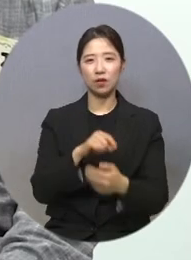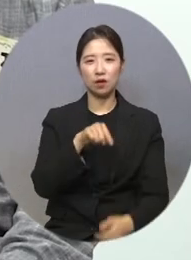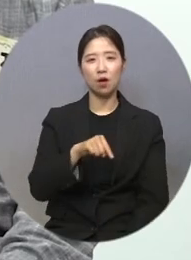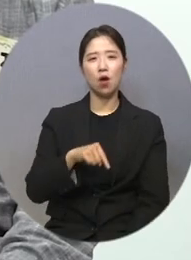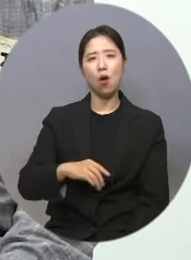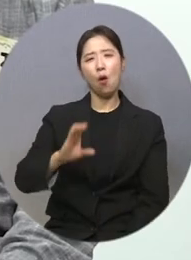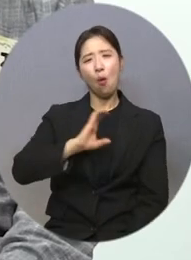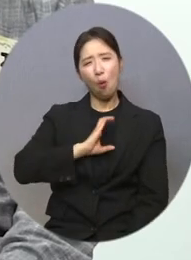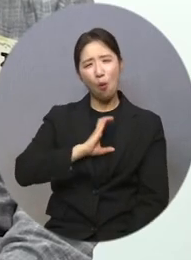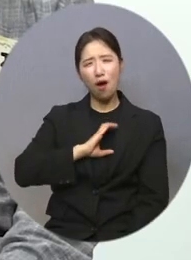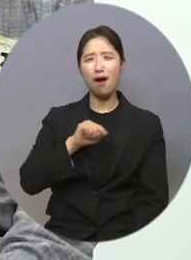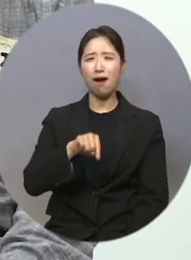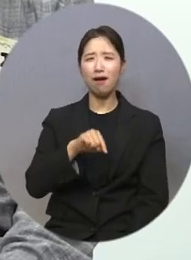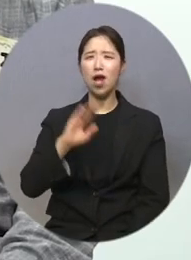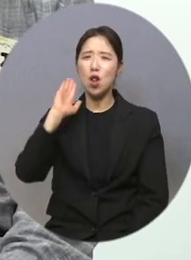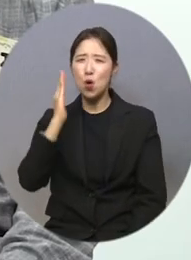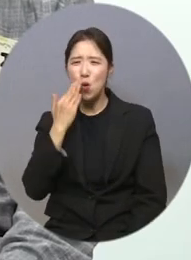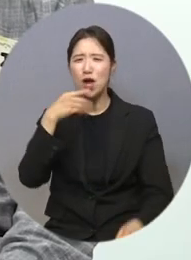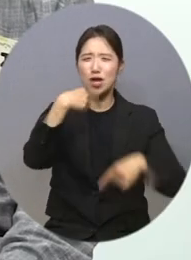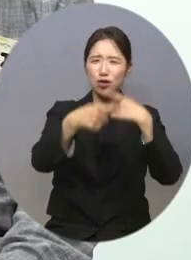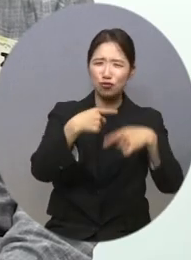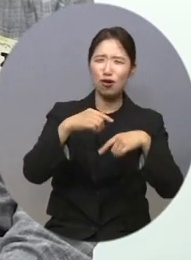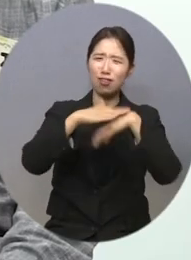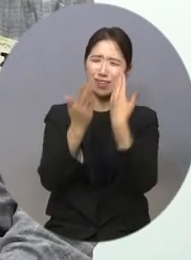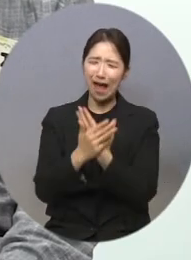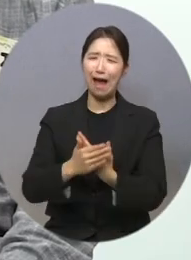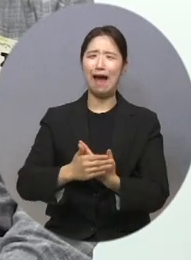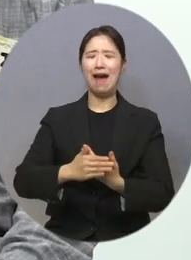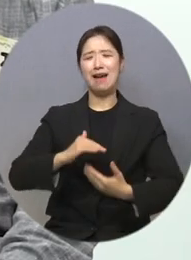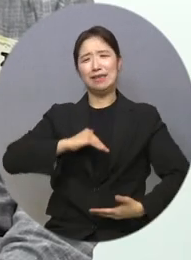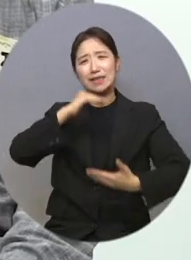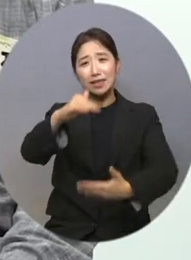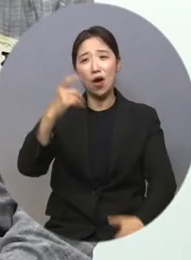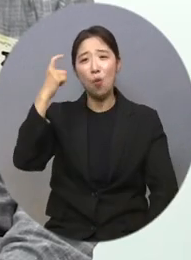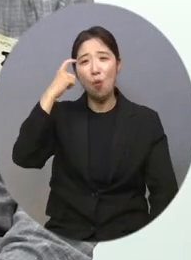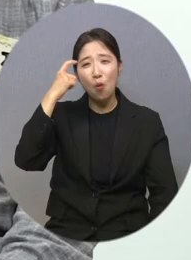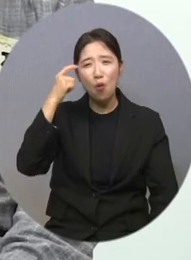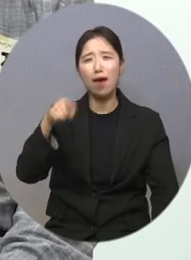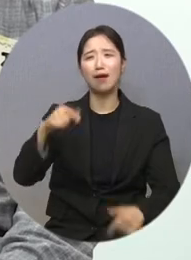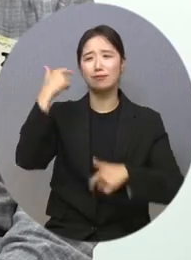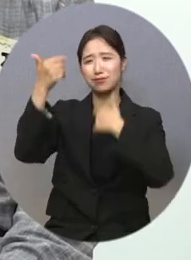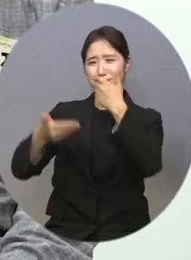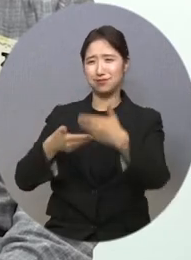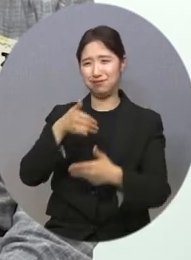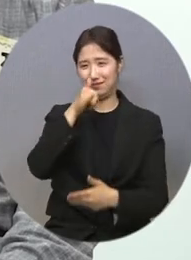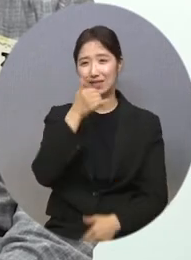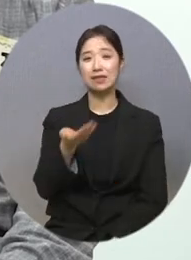농인과 수어에 대해서까지 얘기를 하느냐 이렇게 하는 얘기들도 있는데 이게 저는